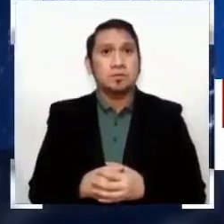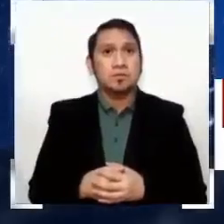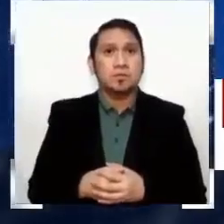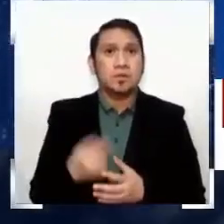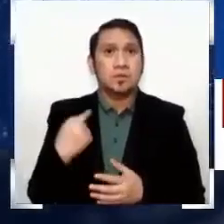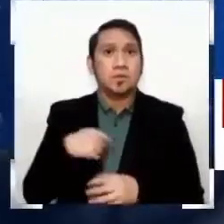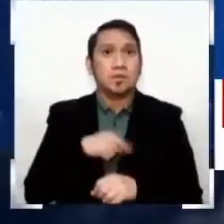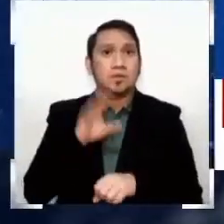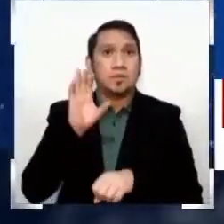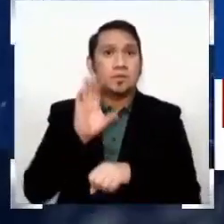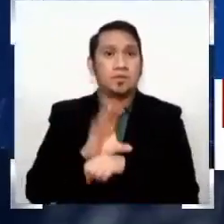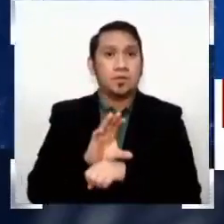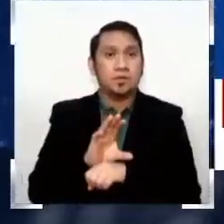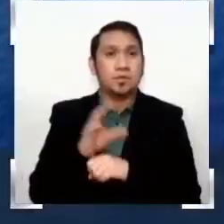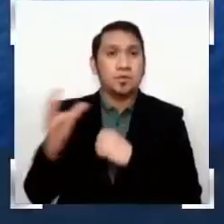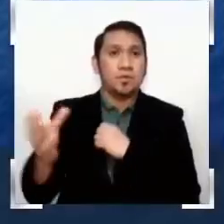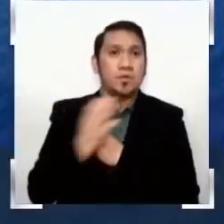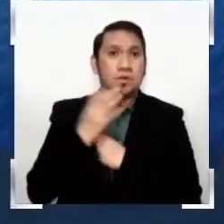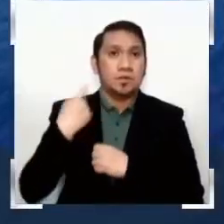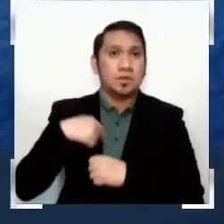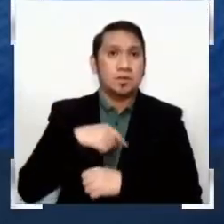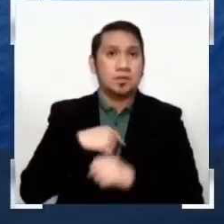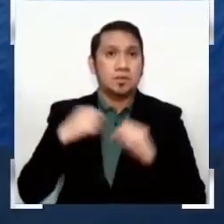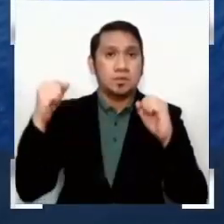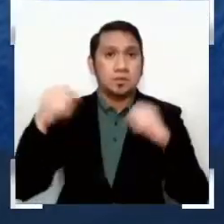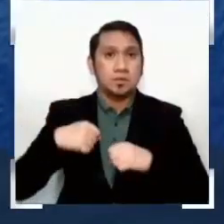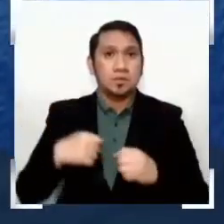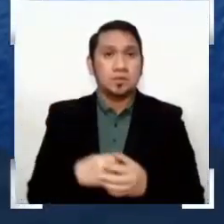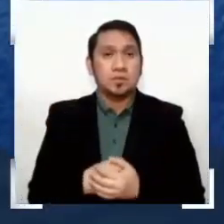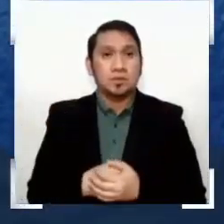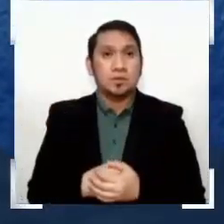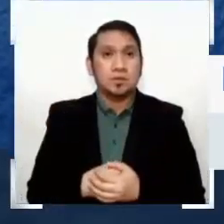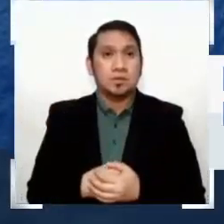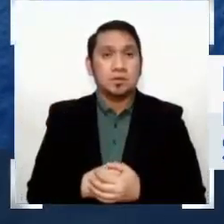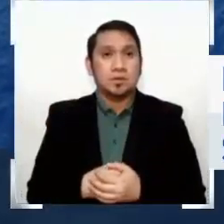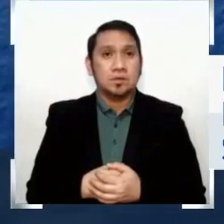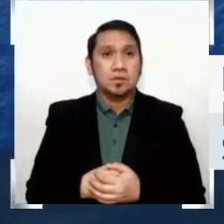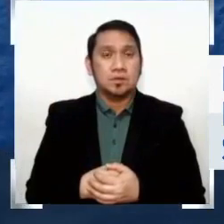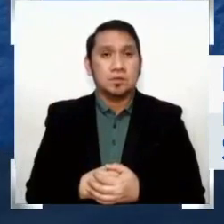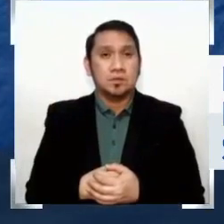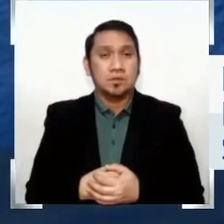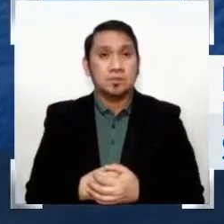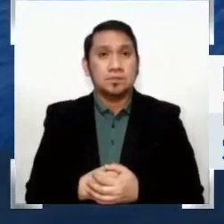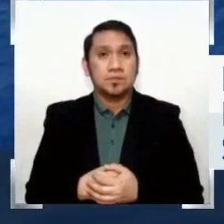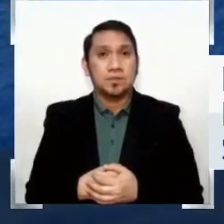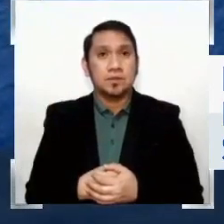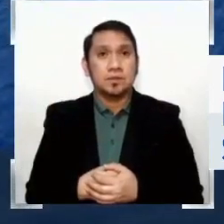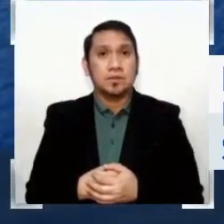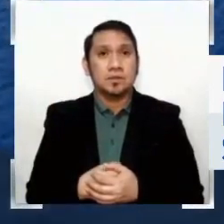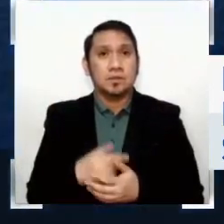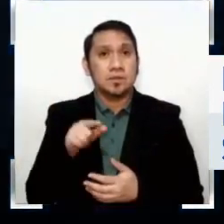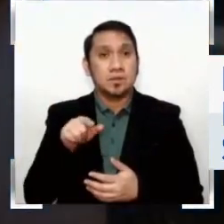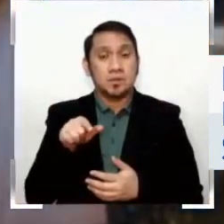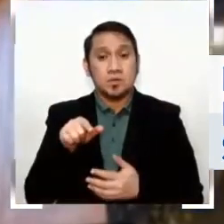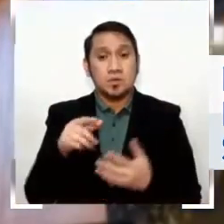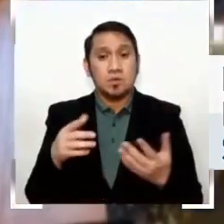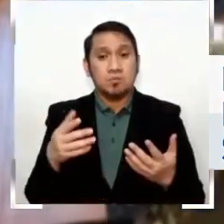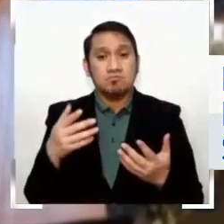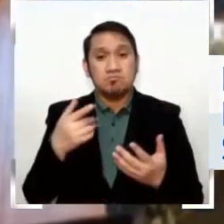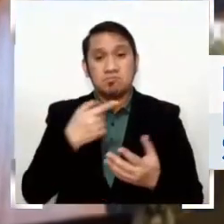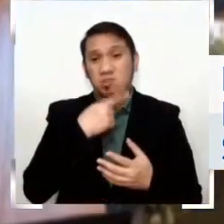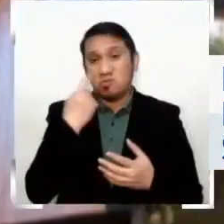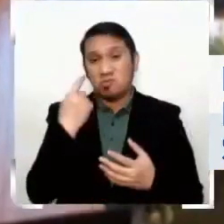agree. Ganyan naman ang bully eh. Anya, may tuturing na disputed area ang Recto Bank dahil sa pag-angkin dito ng China.